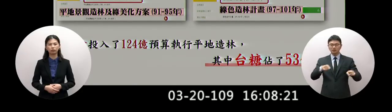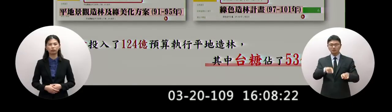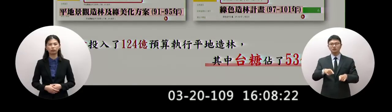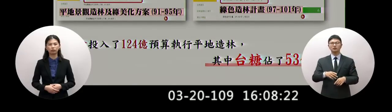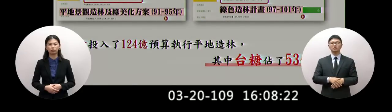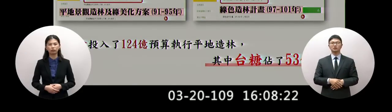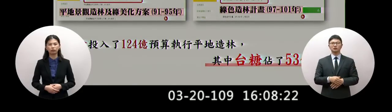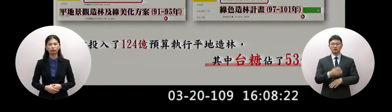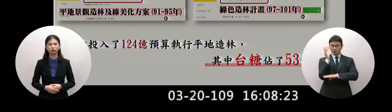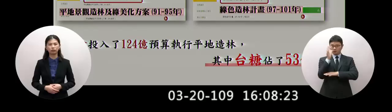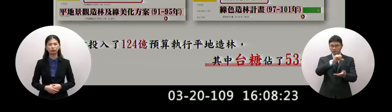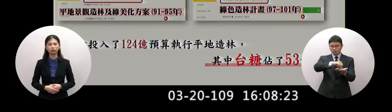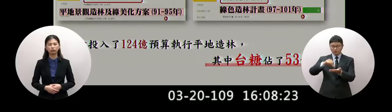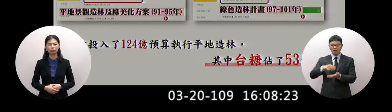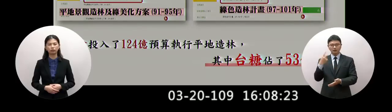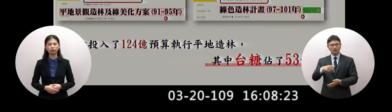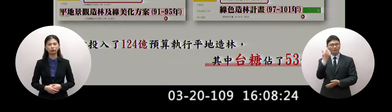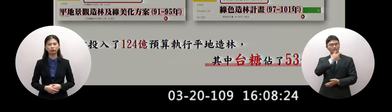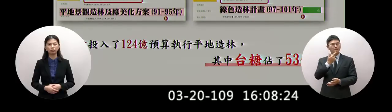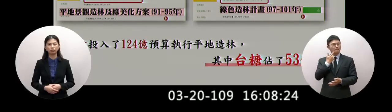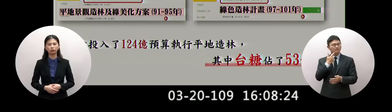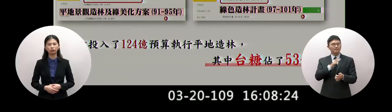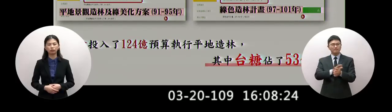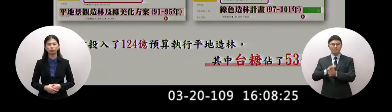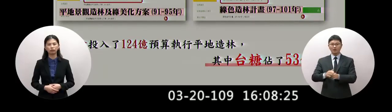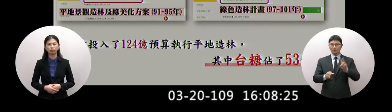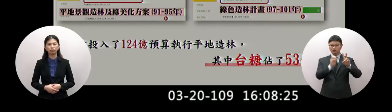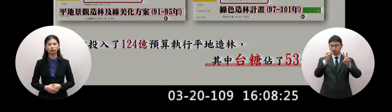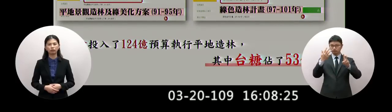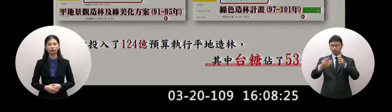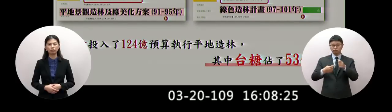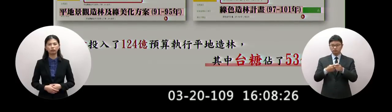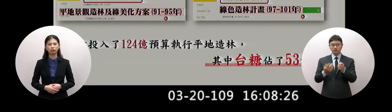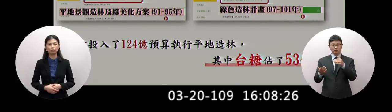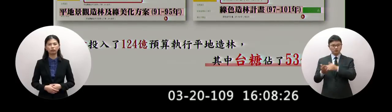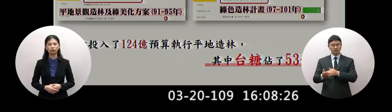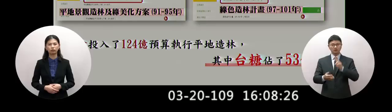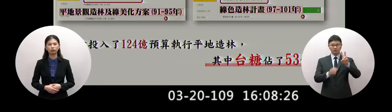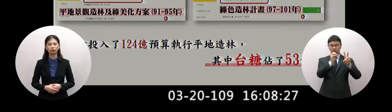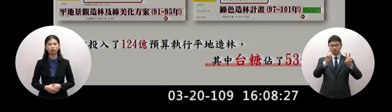还有绿美化的方案。在2008年